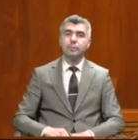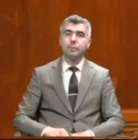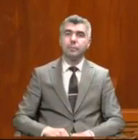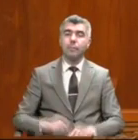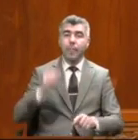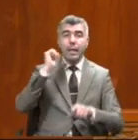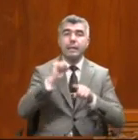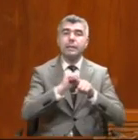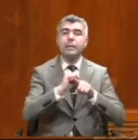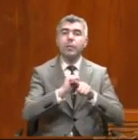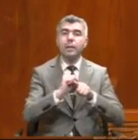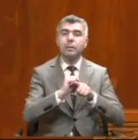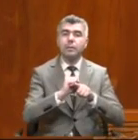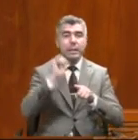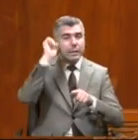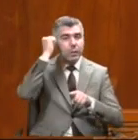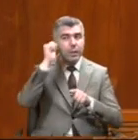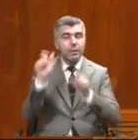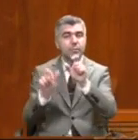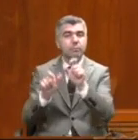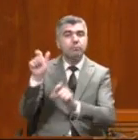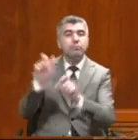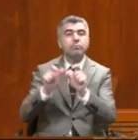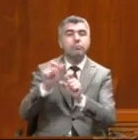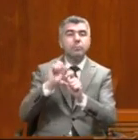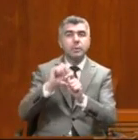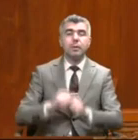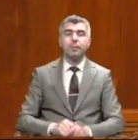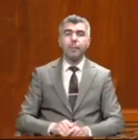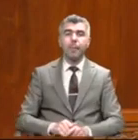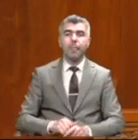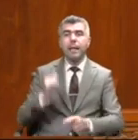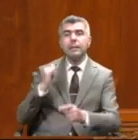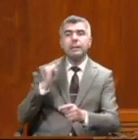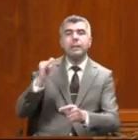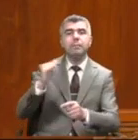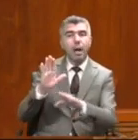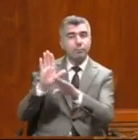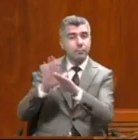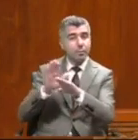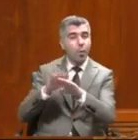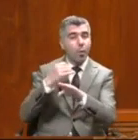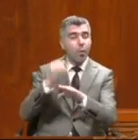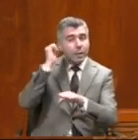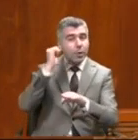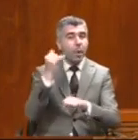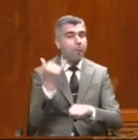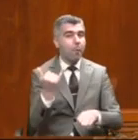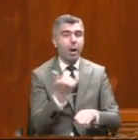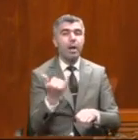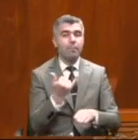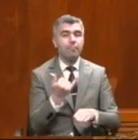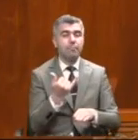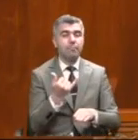تكوين المهني الكفاءات يا ما قلنا على التكوين قلنا بان الكفاءات المغربيه